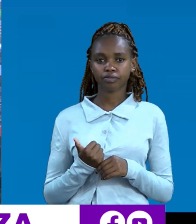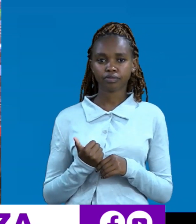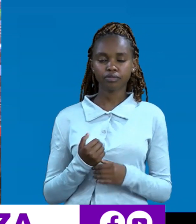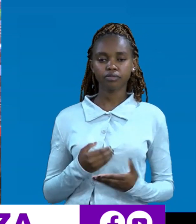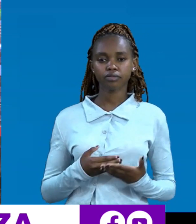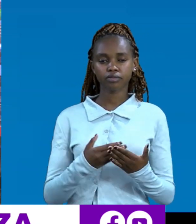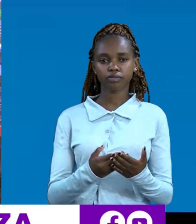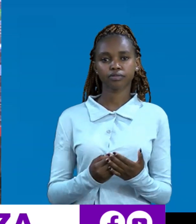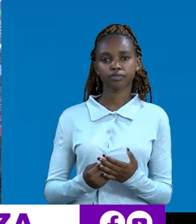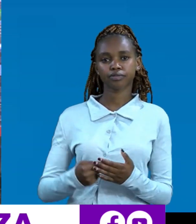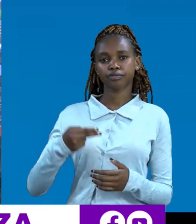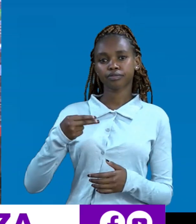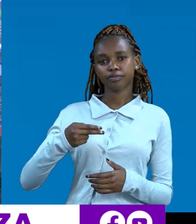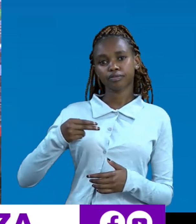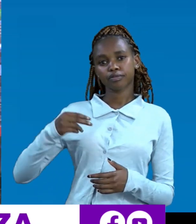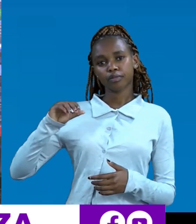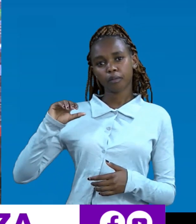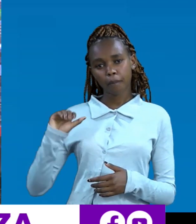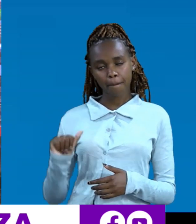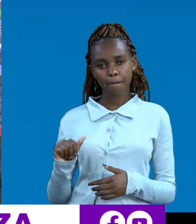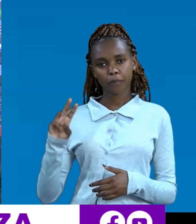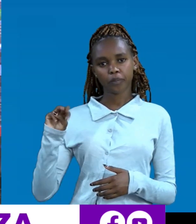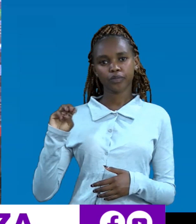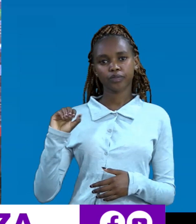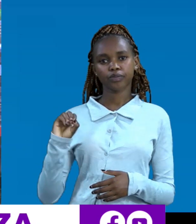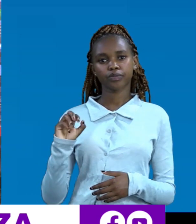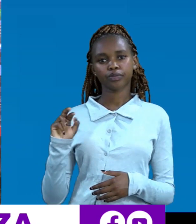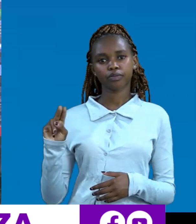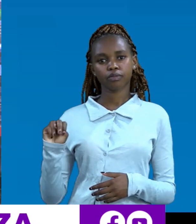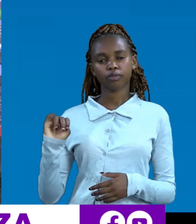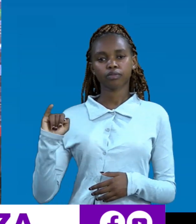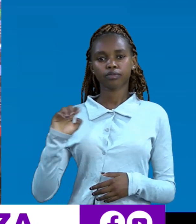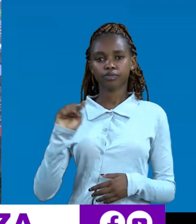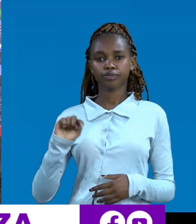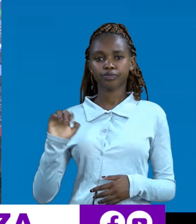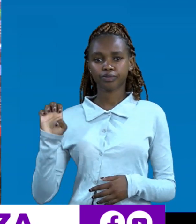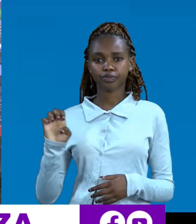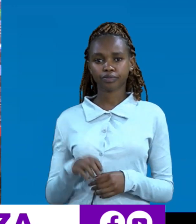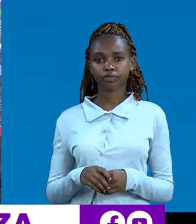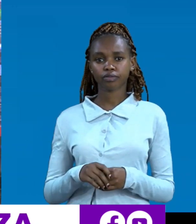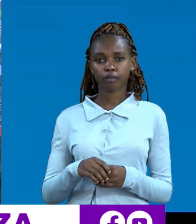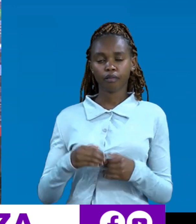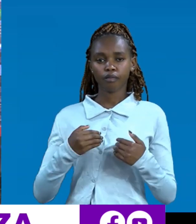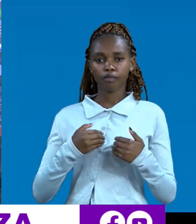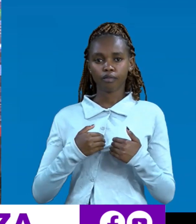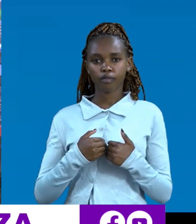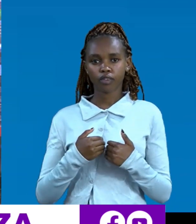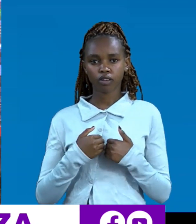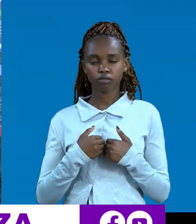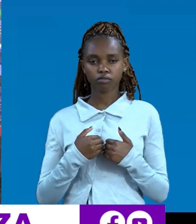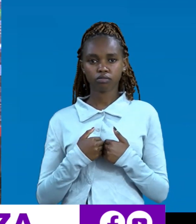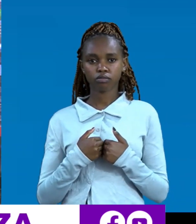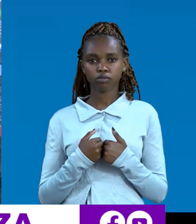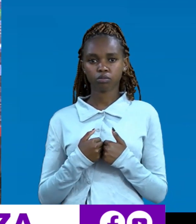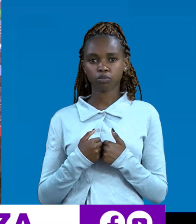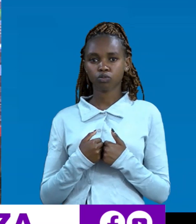form. Harmonize. Mhm. Ata perform. But sijui specifically wapi, lakini simwapatia ka hint. Harmonize is